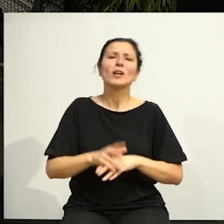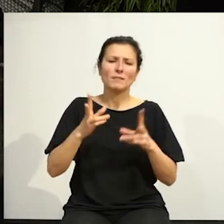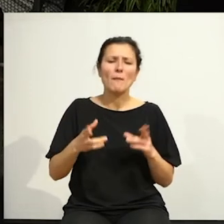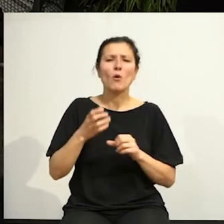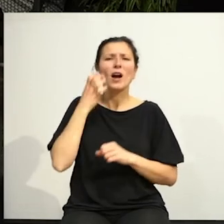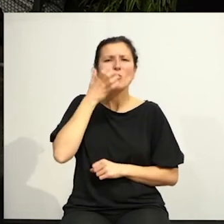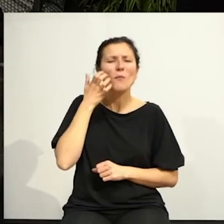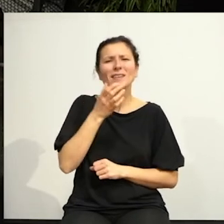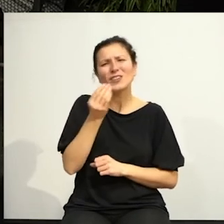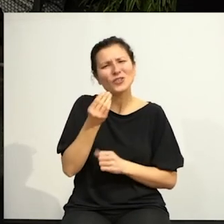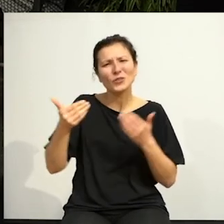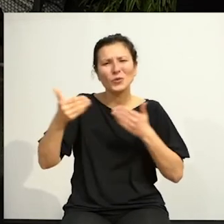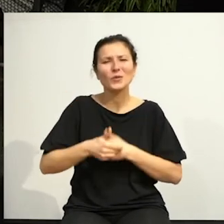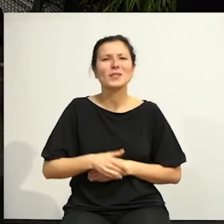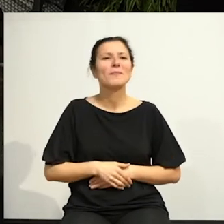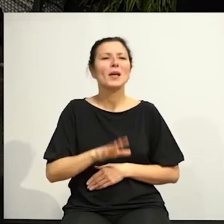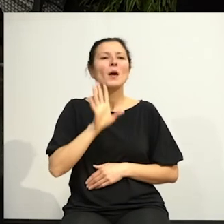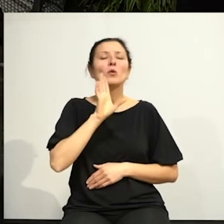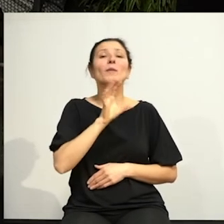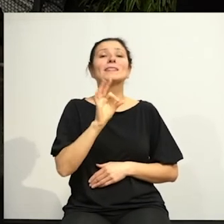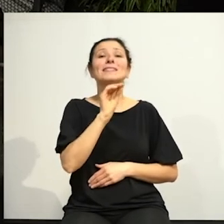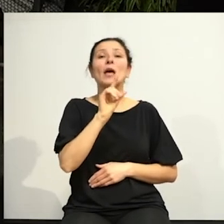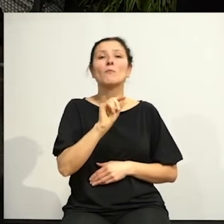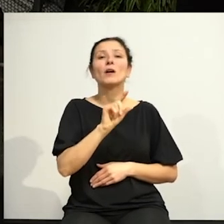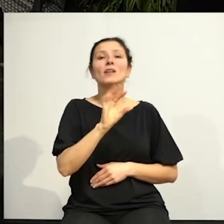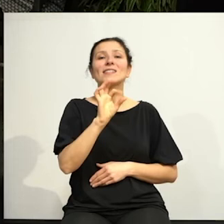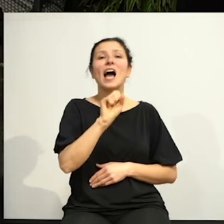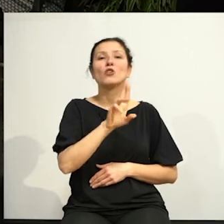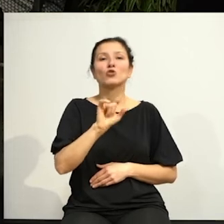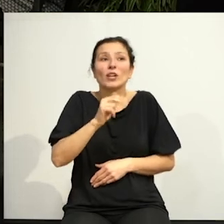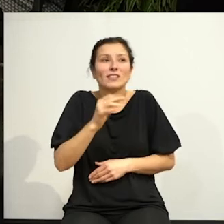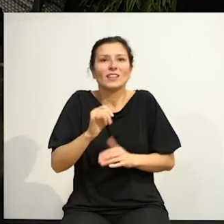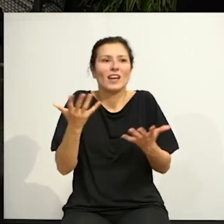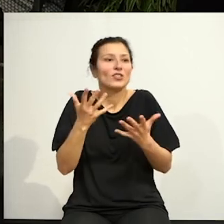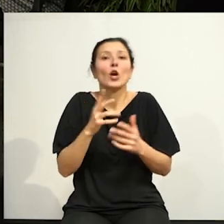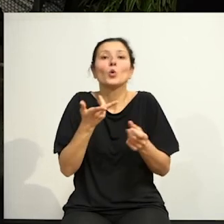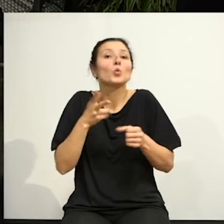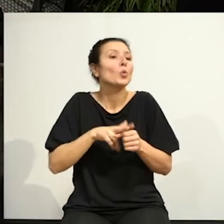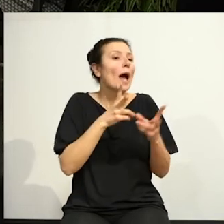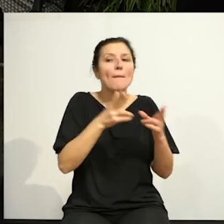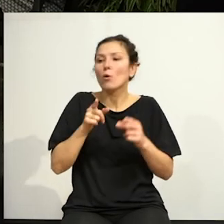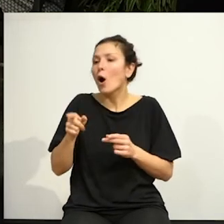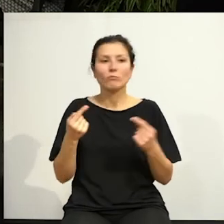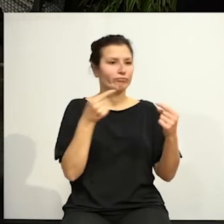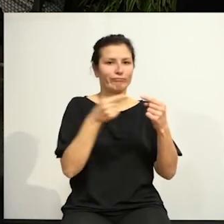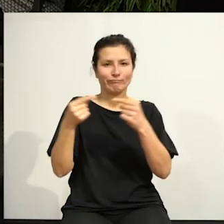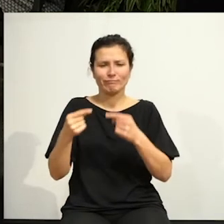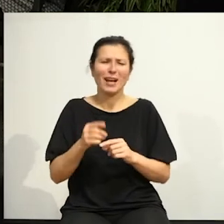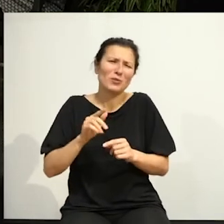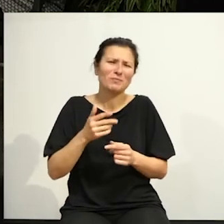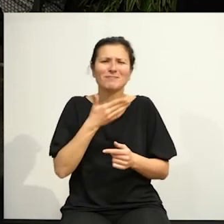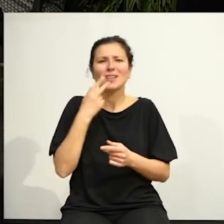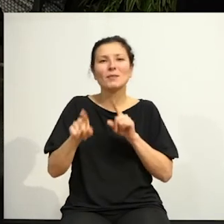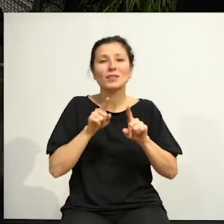wiadomo, jak z Sępem Szerzyńskim, co z nim zrobić, do której epoki go przyporządkować, tak jakby to miało jakieś znaczenie. No oczywiście to nie ma większego znaczenia. Ale to może niech